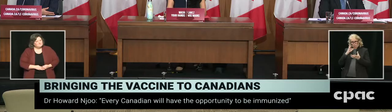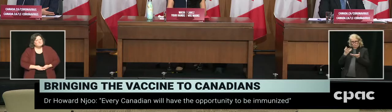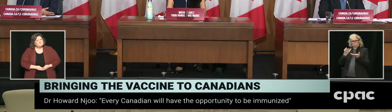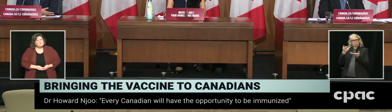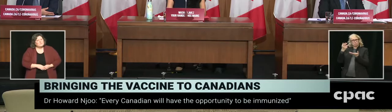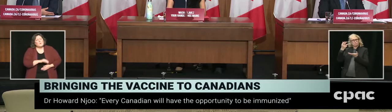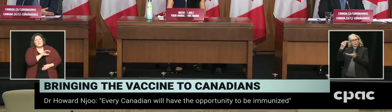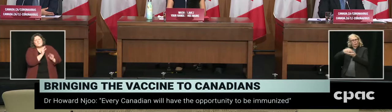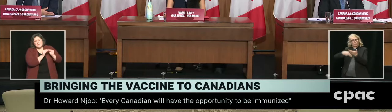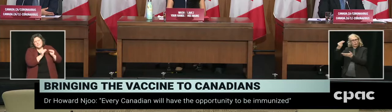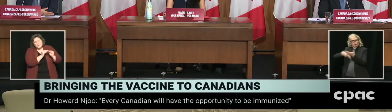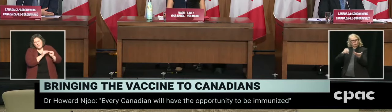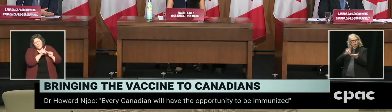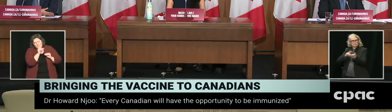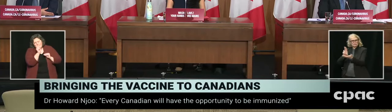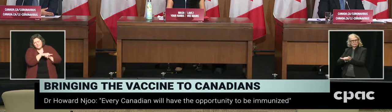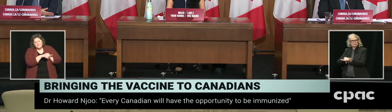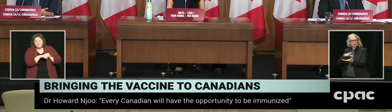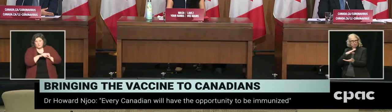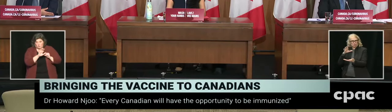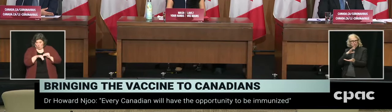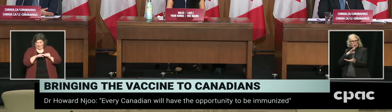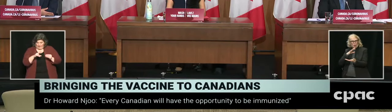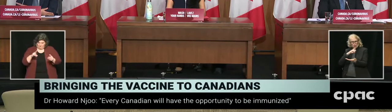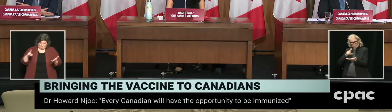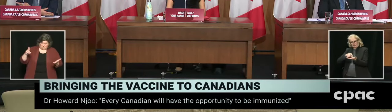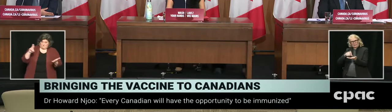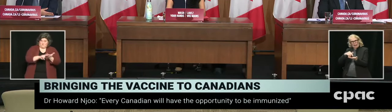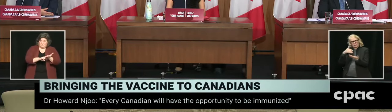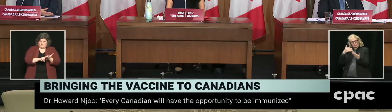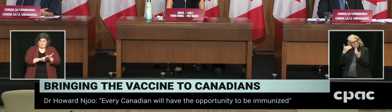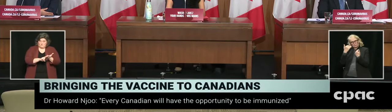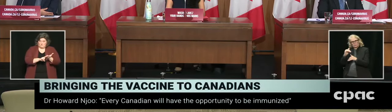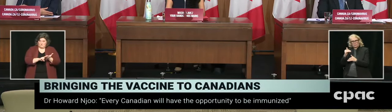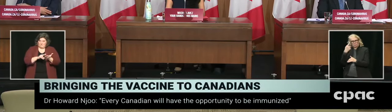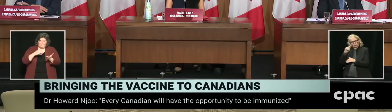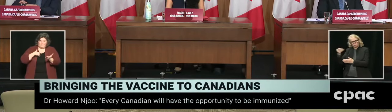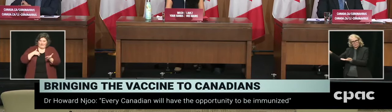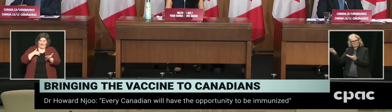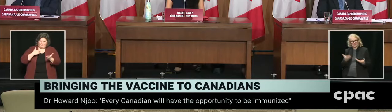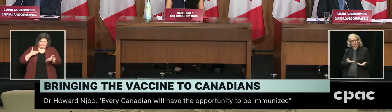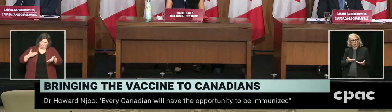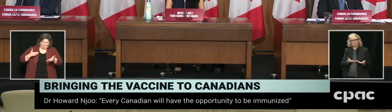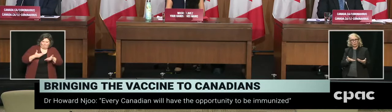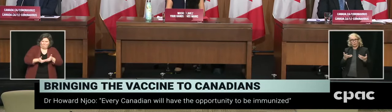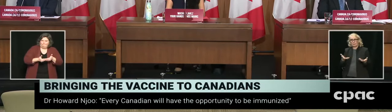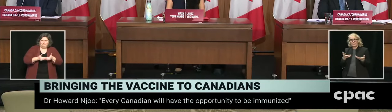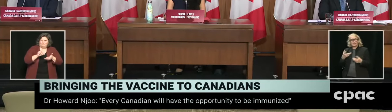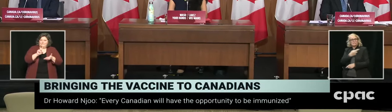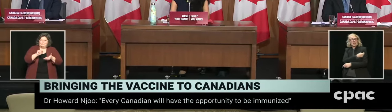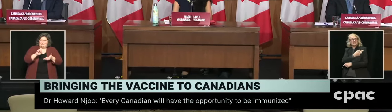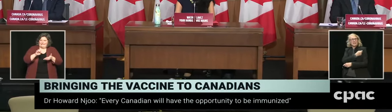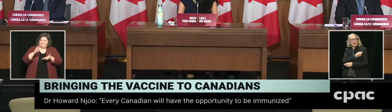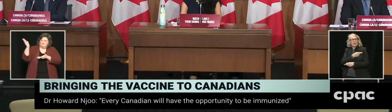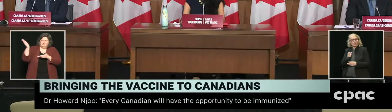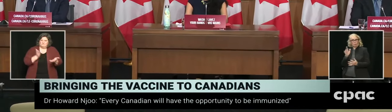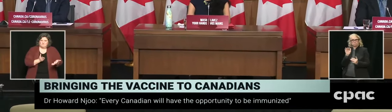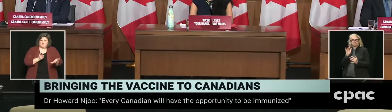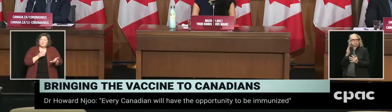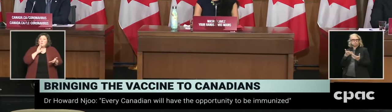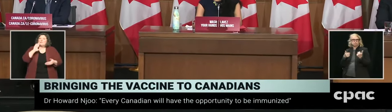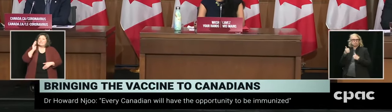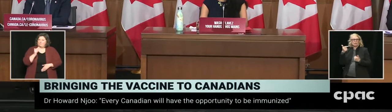été signé, il y a un échéancier de livraison. Alors, j'aimerais savoir pour les 3 vaccins les plus prometteurs, là,